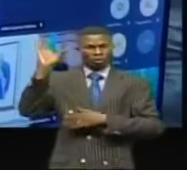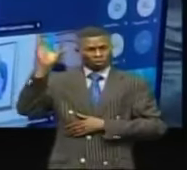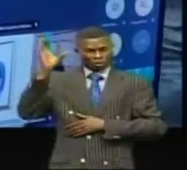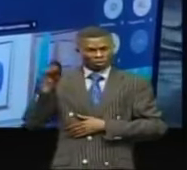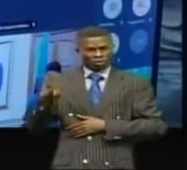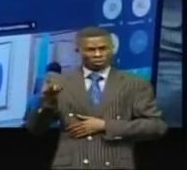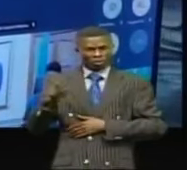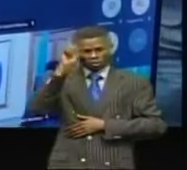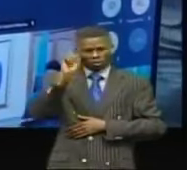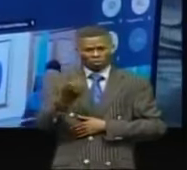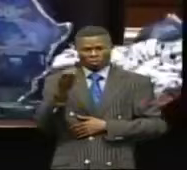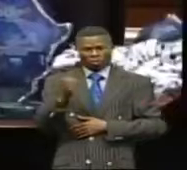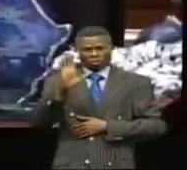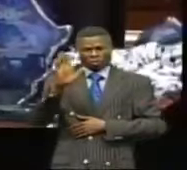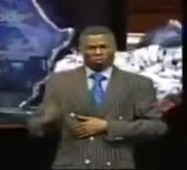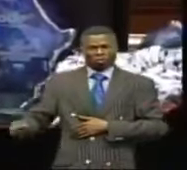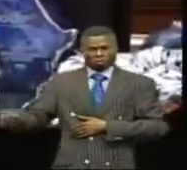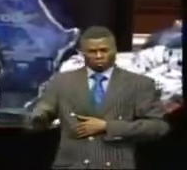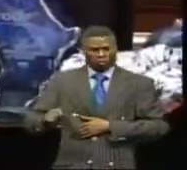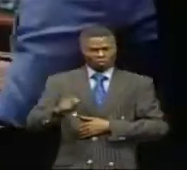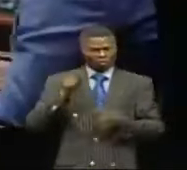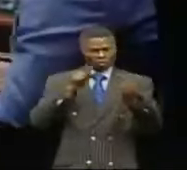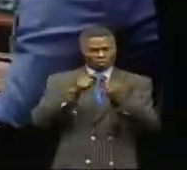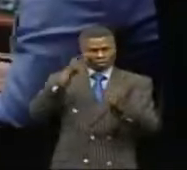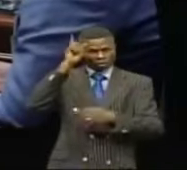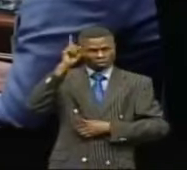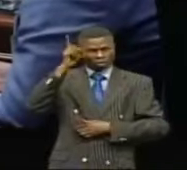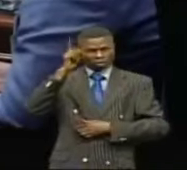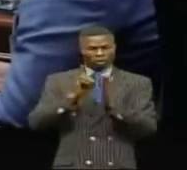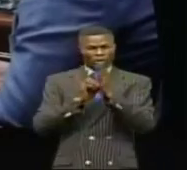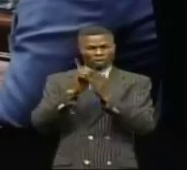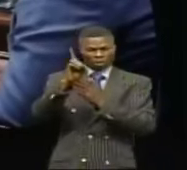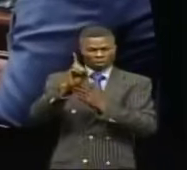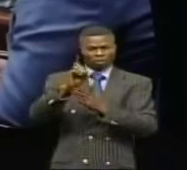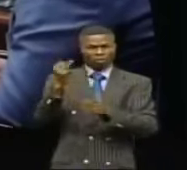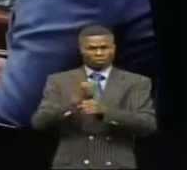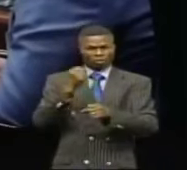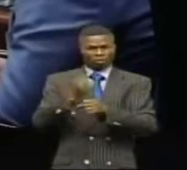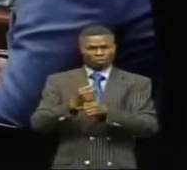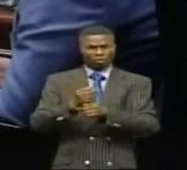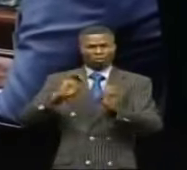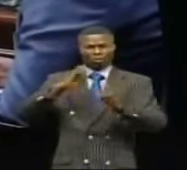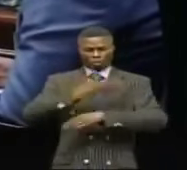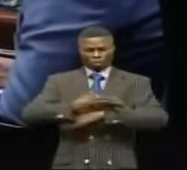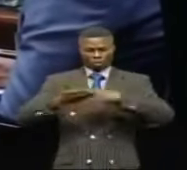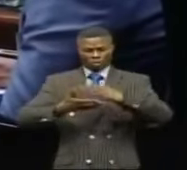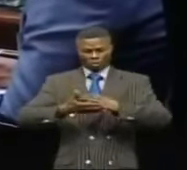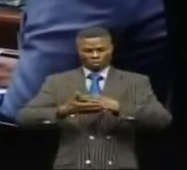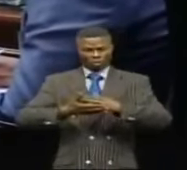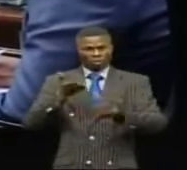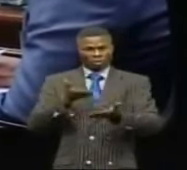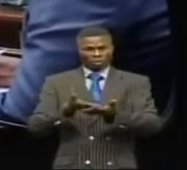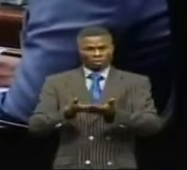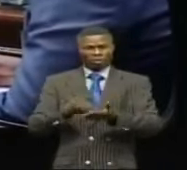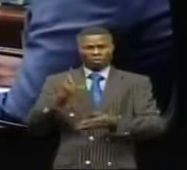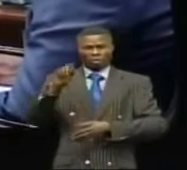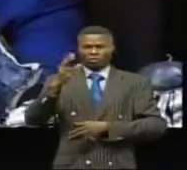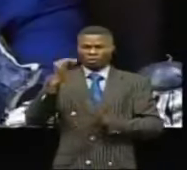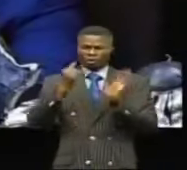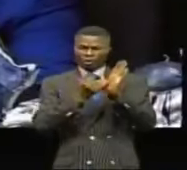des 145 territoires qui a pour objectif de booster la réalisation des infrastructures structurantes dans nos 26